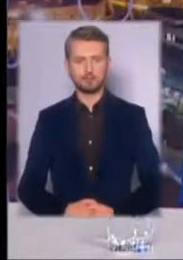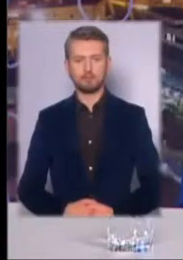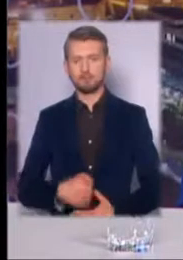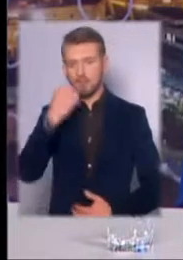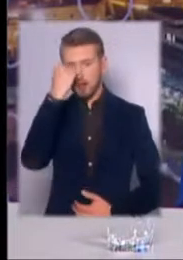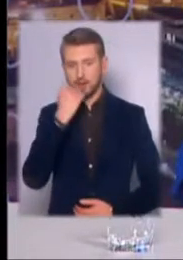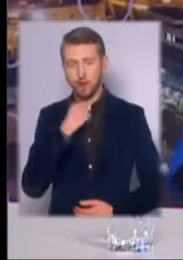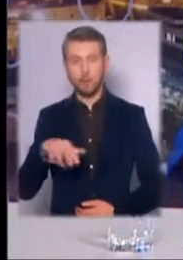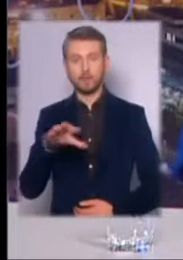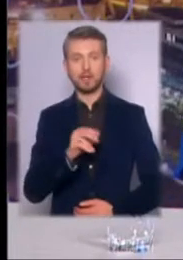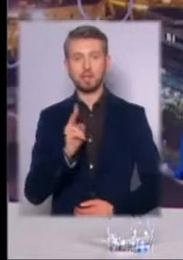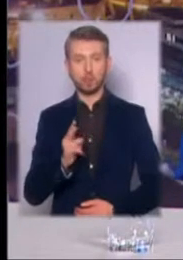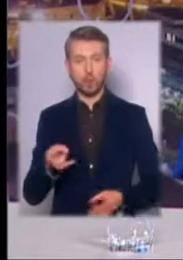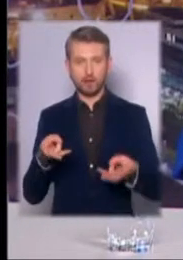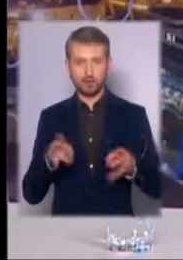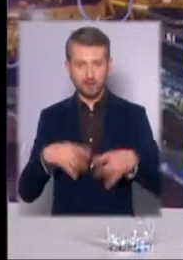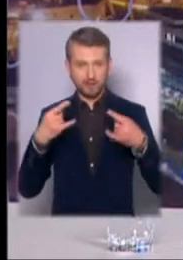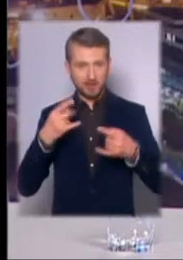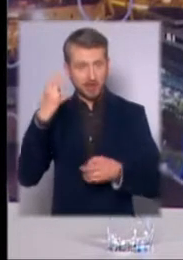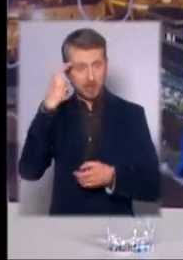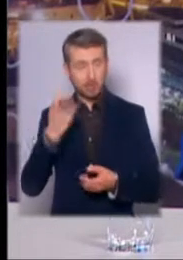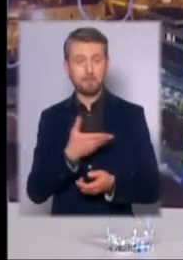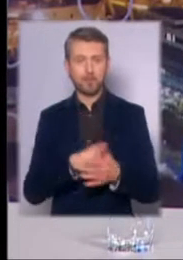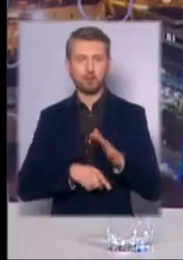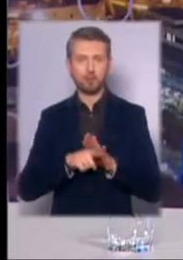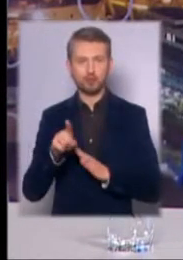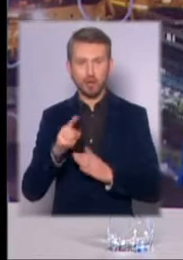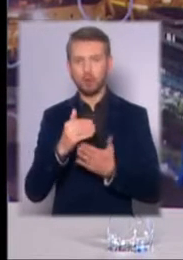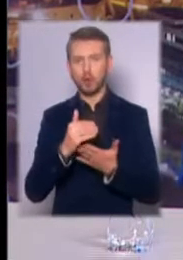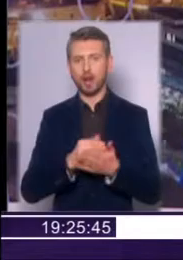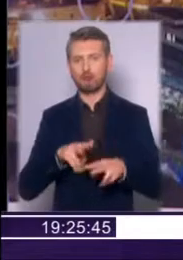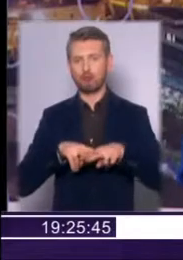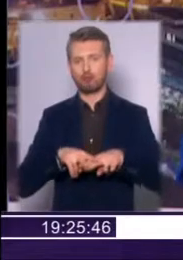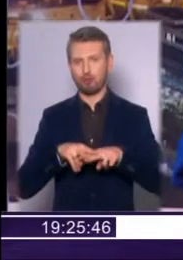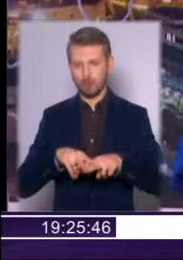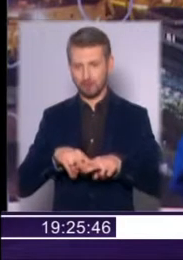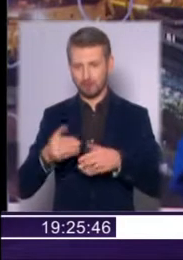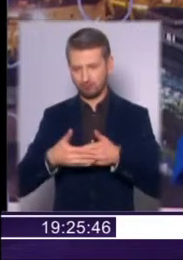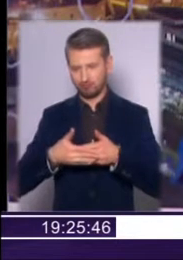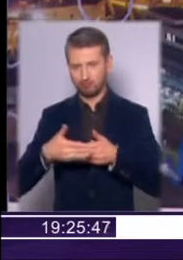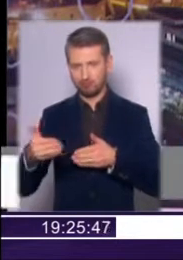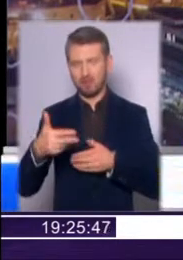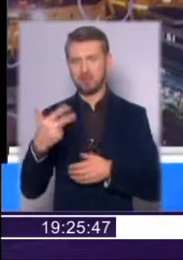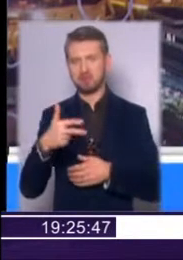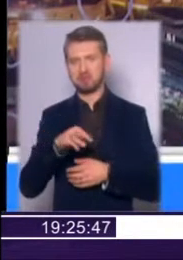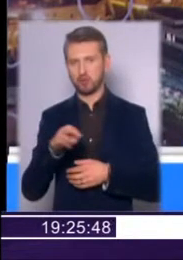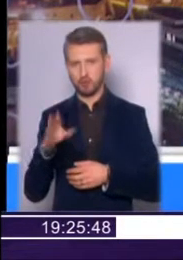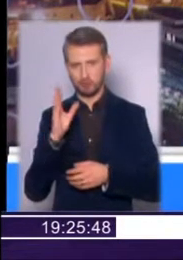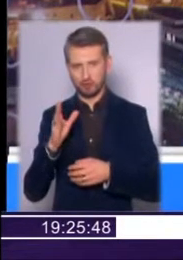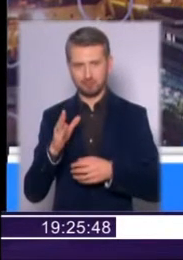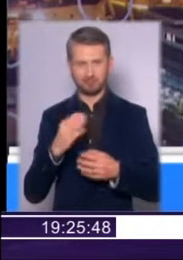Я дякую всім, хто з нами залишається на телеканалі «Київ». Ми розпочинаємо проект «Столиця». Три години попереду спілкування із гостями і з вами, шановні